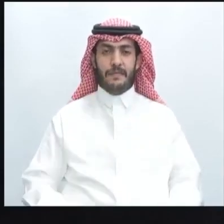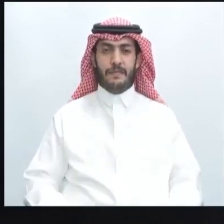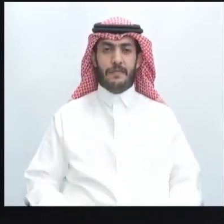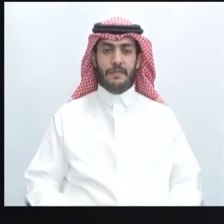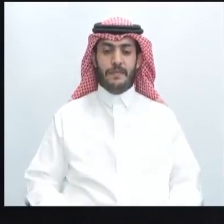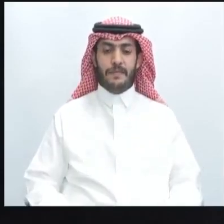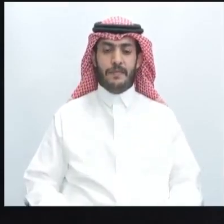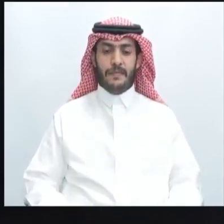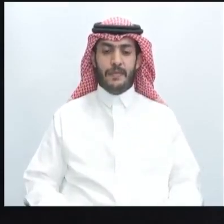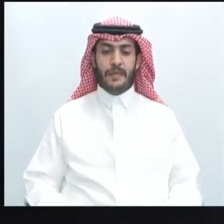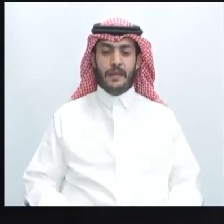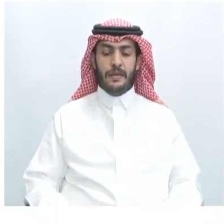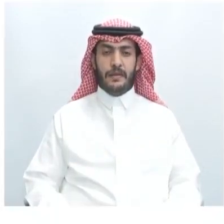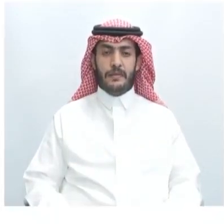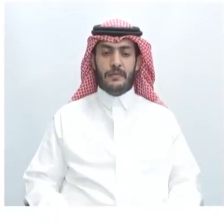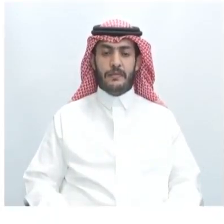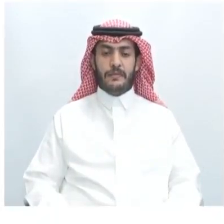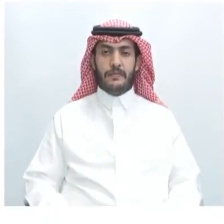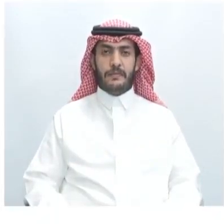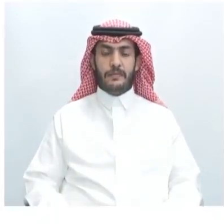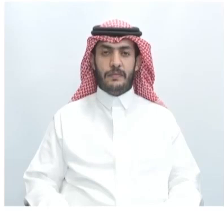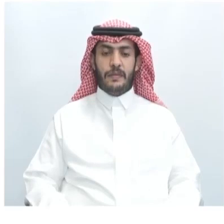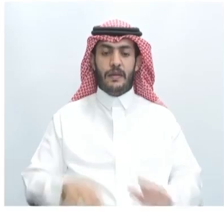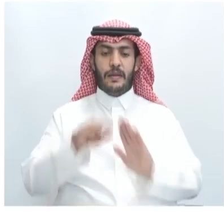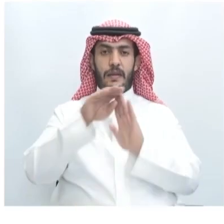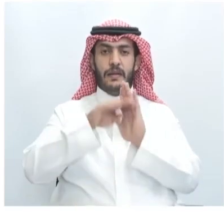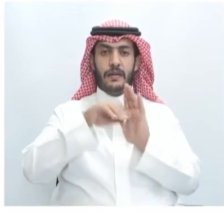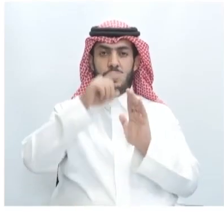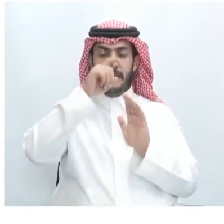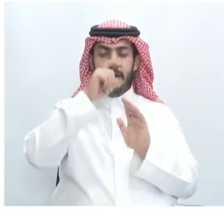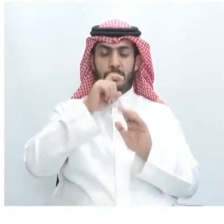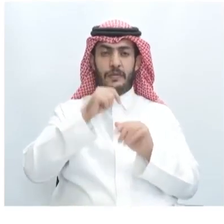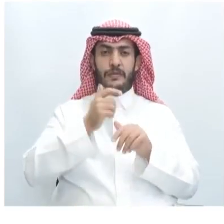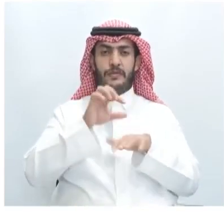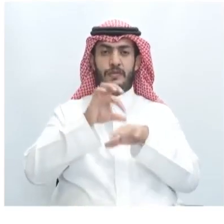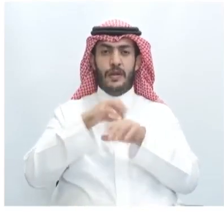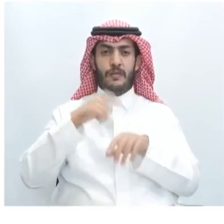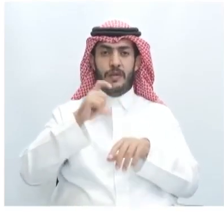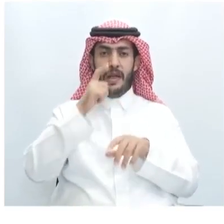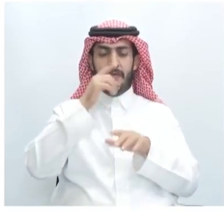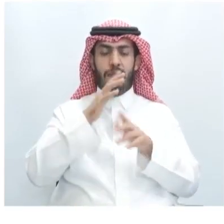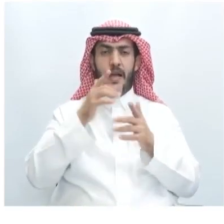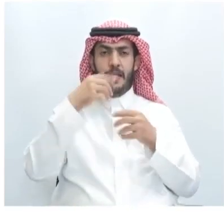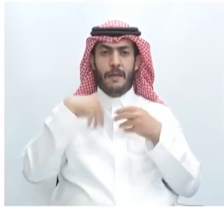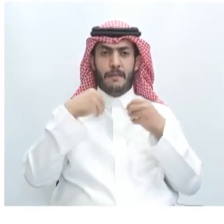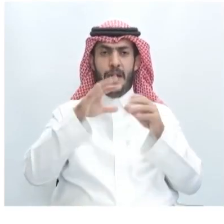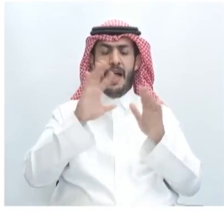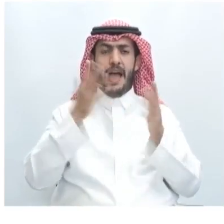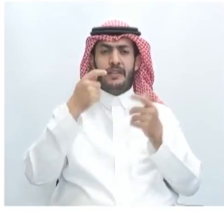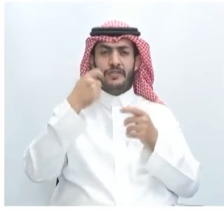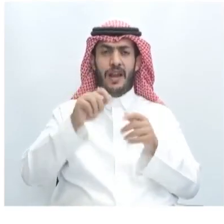لان هذه من القواعد التي لابد ان يراعيها المسلم في حال بيعه